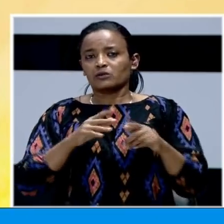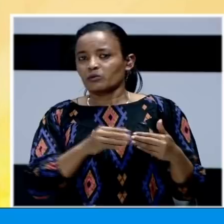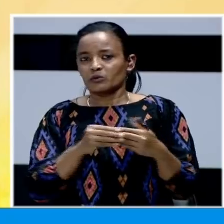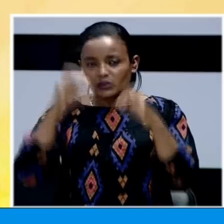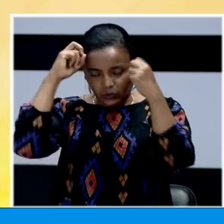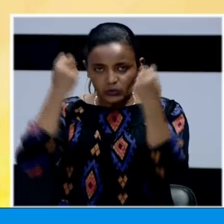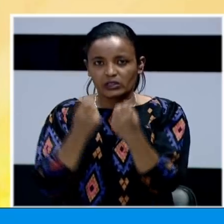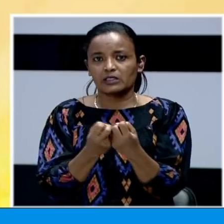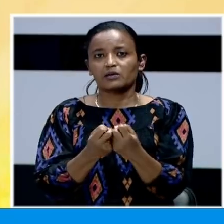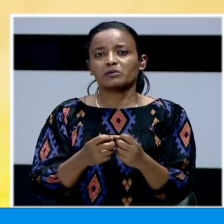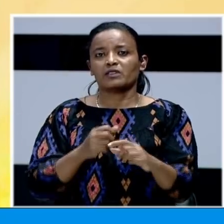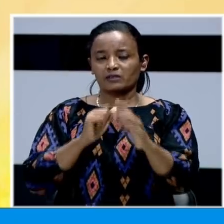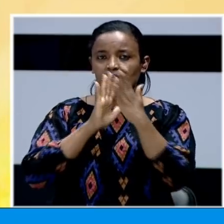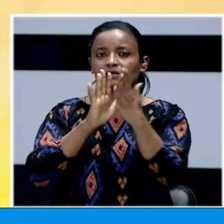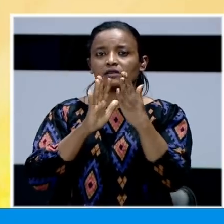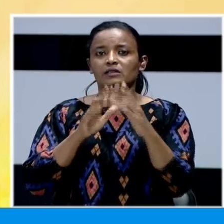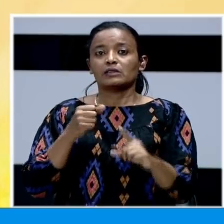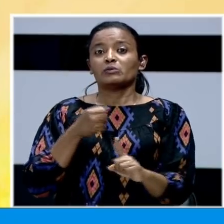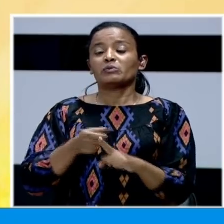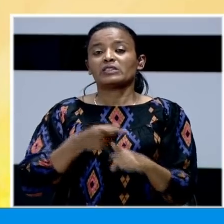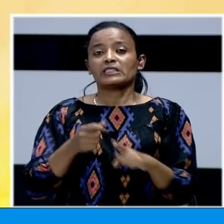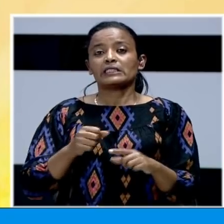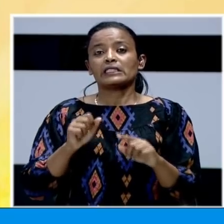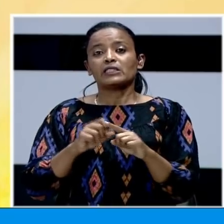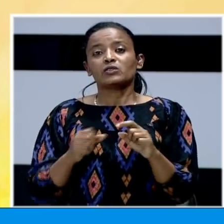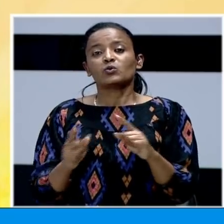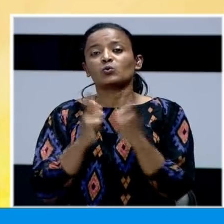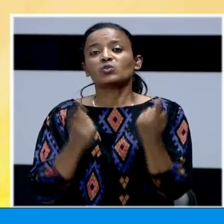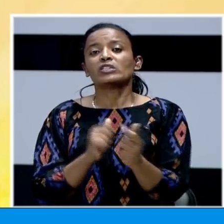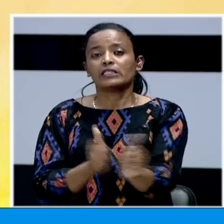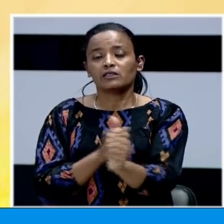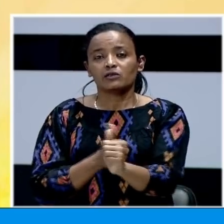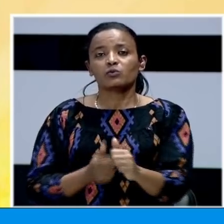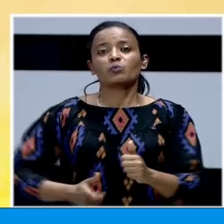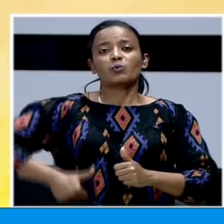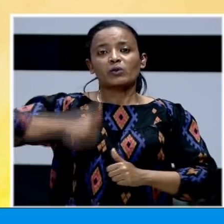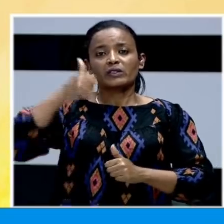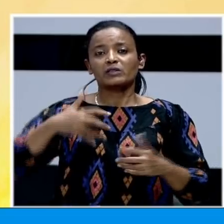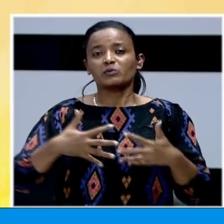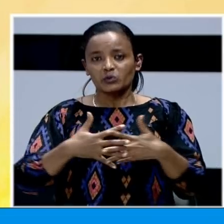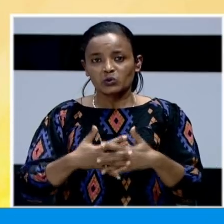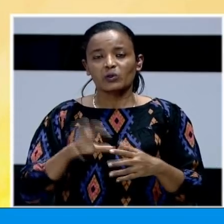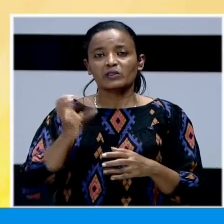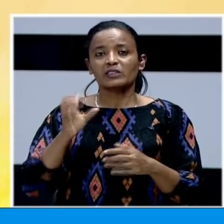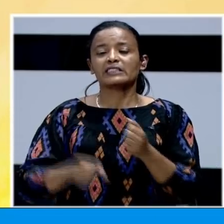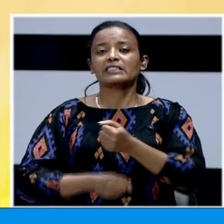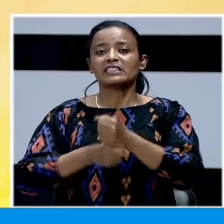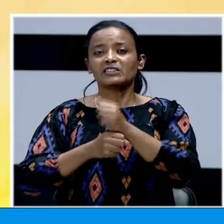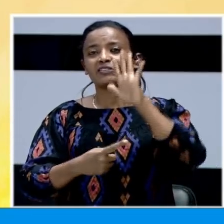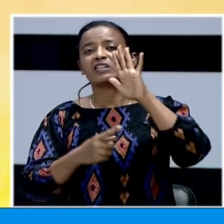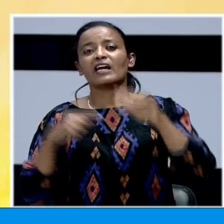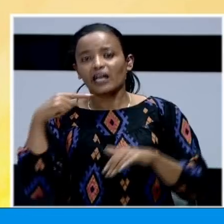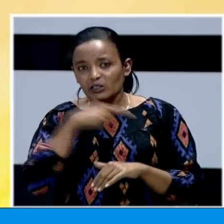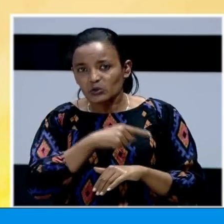ውድብናን ፊት ንፊት ምግጣም መሳሓጺን ምልታም ዝኾኑ ጽግዕተኛ ጉጅለን ሰዓብቱን ብቐንዱ ብዝተዋደደ ወፍሪ ሚድያ ዝተደገፈ ቁሉዕ